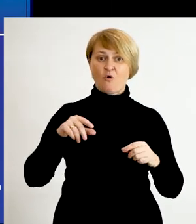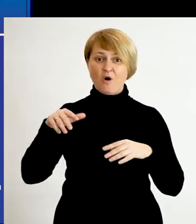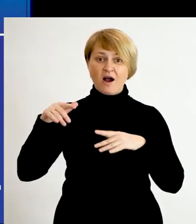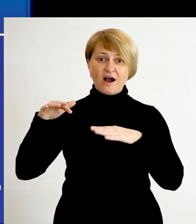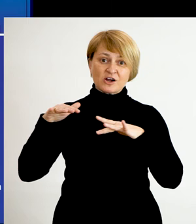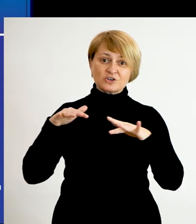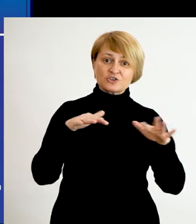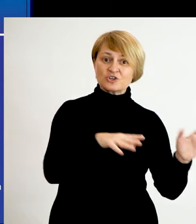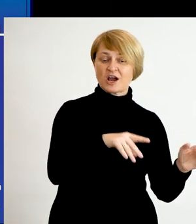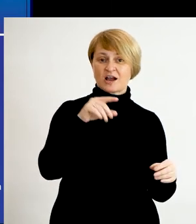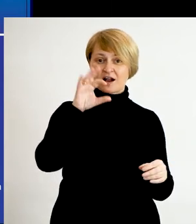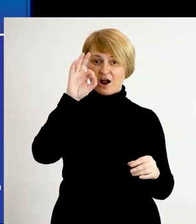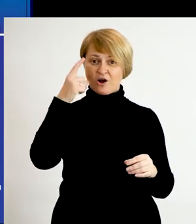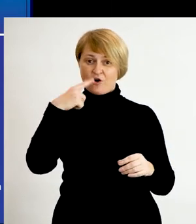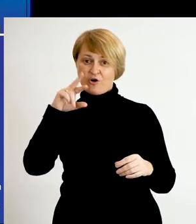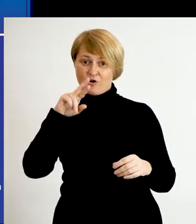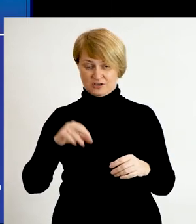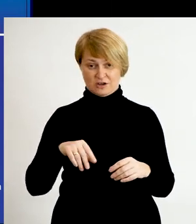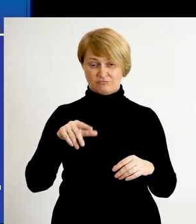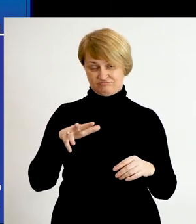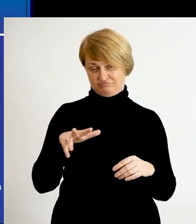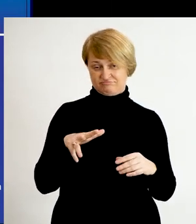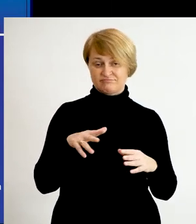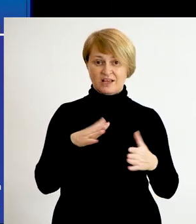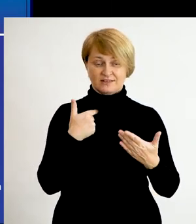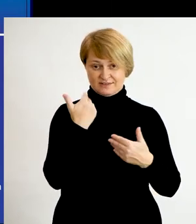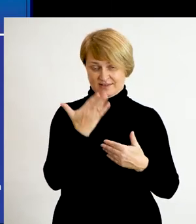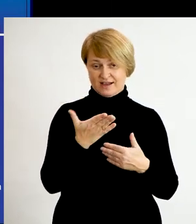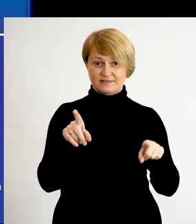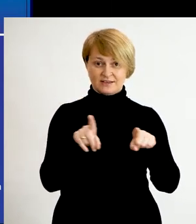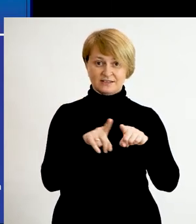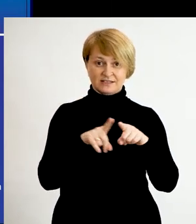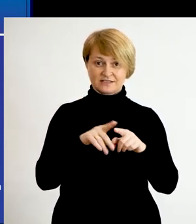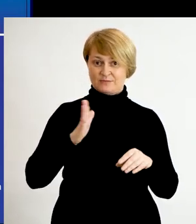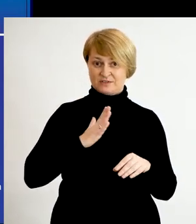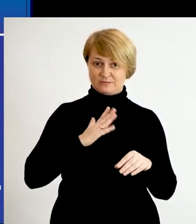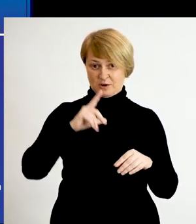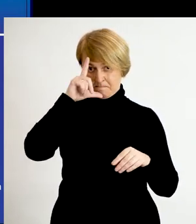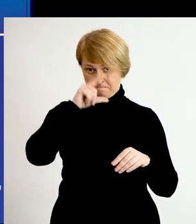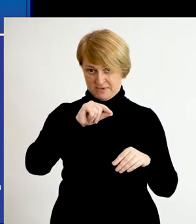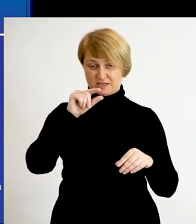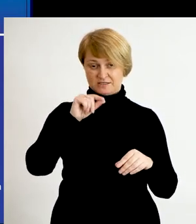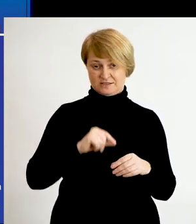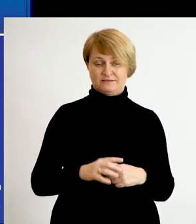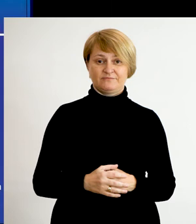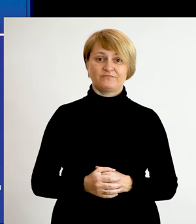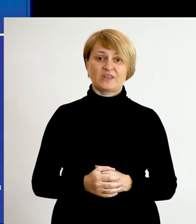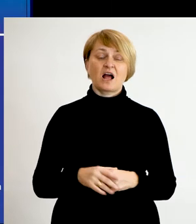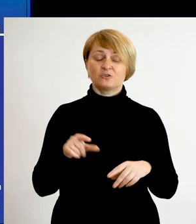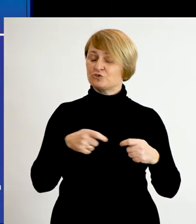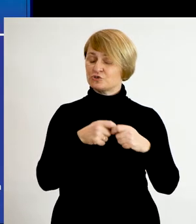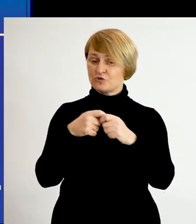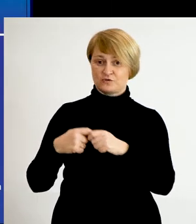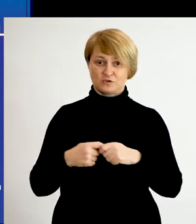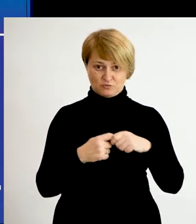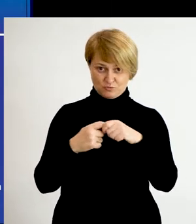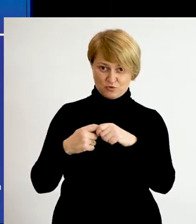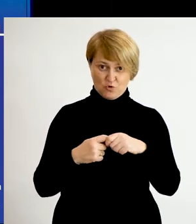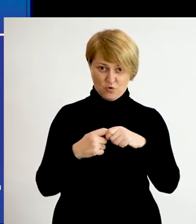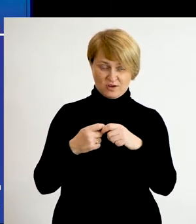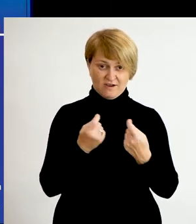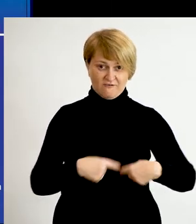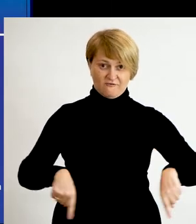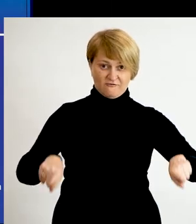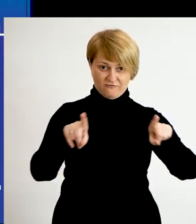całej Odry. Oczywiście w dużym stopniu wpłynie również na zabezpieczenie Opola, ale jest to inwestycja taka